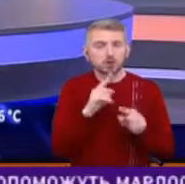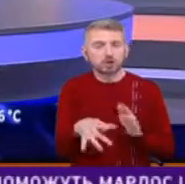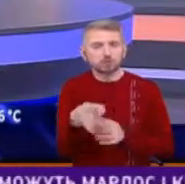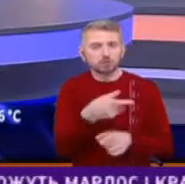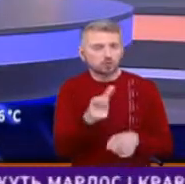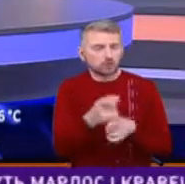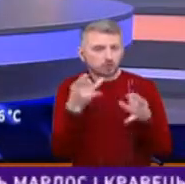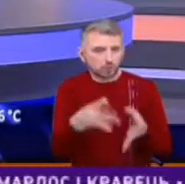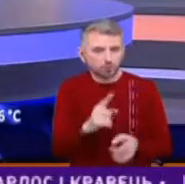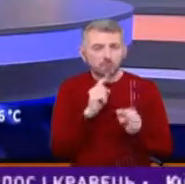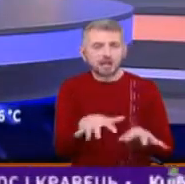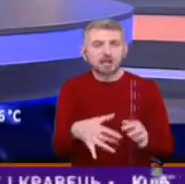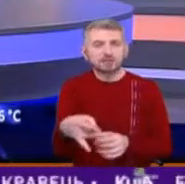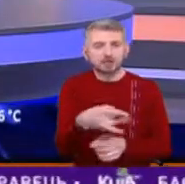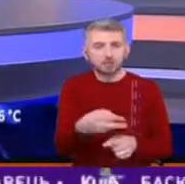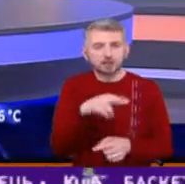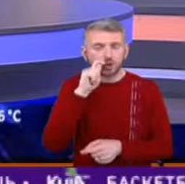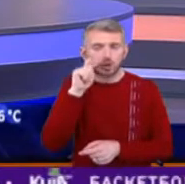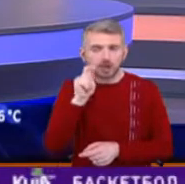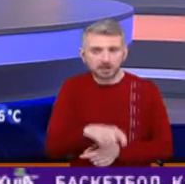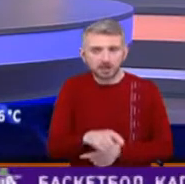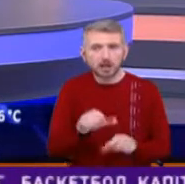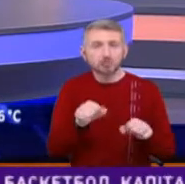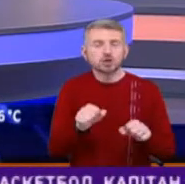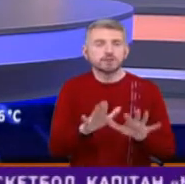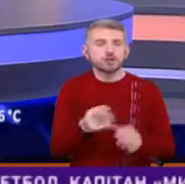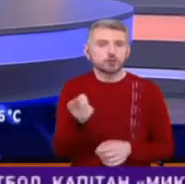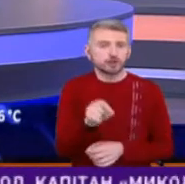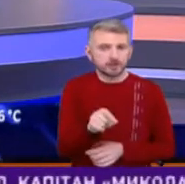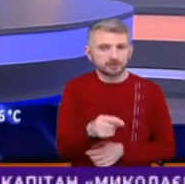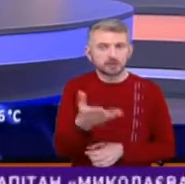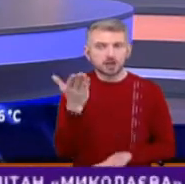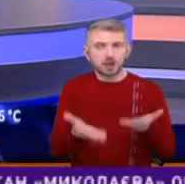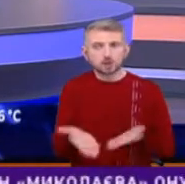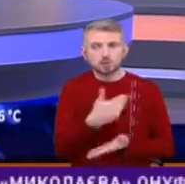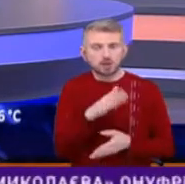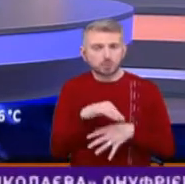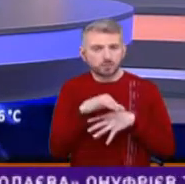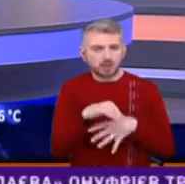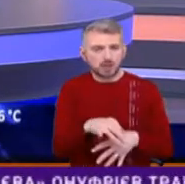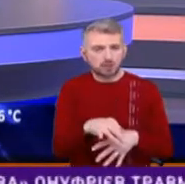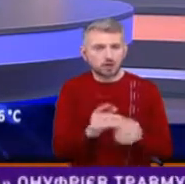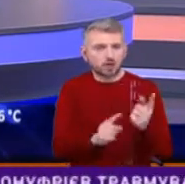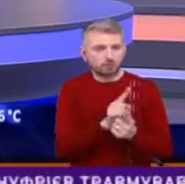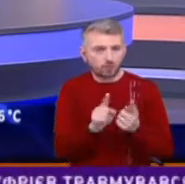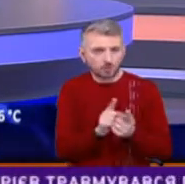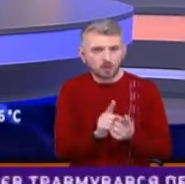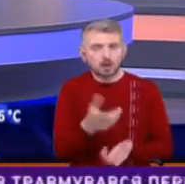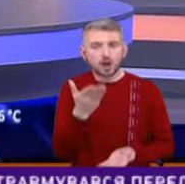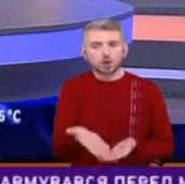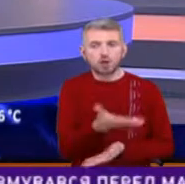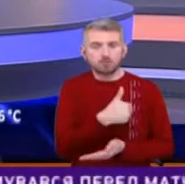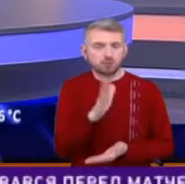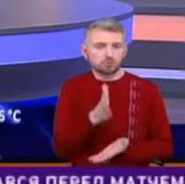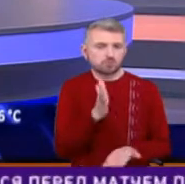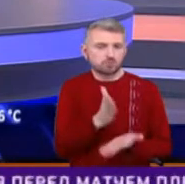просто. Так. Парламентська республіка для України можлива лише тоді, якщо ми проведемо реформи, якщо ми